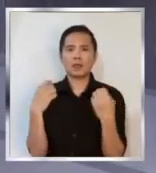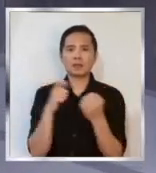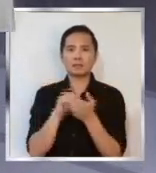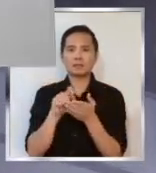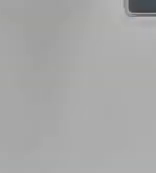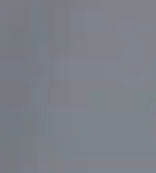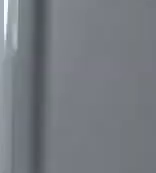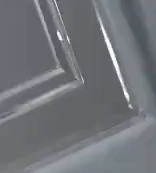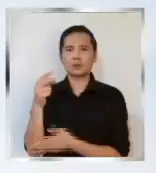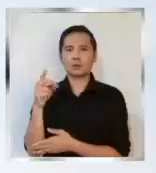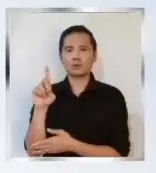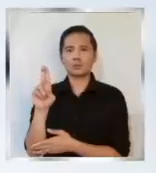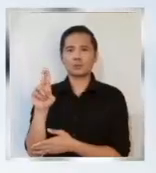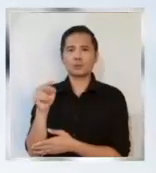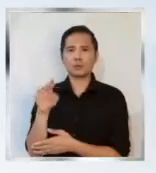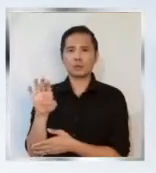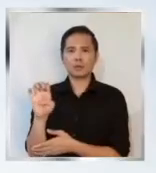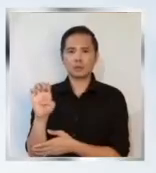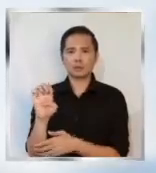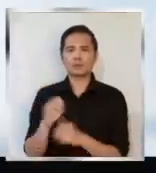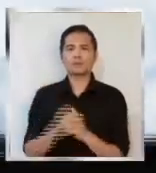Gonzalez.